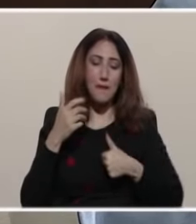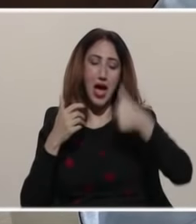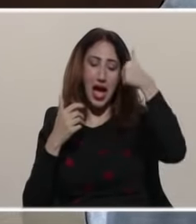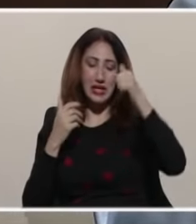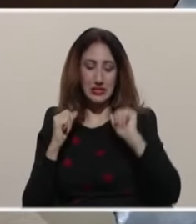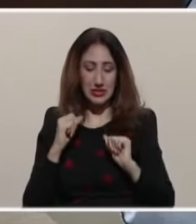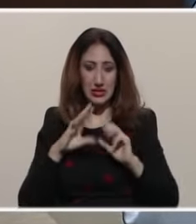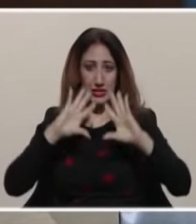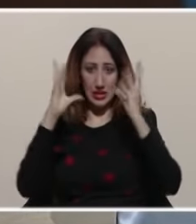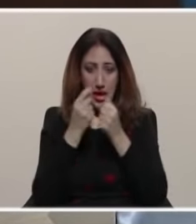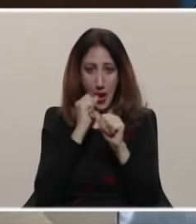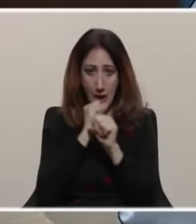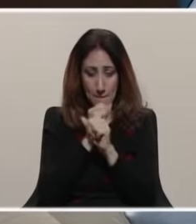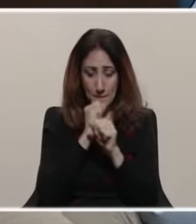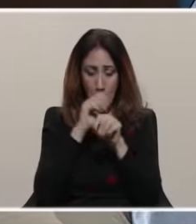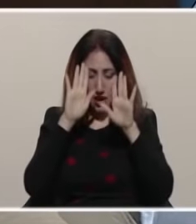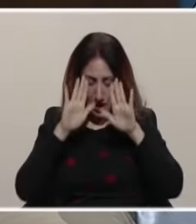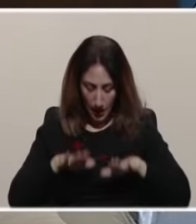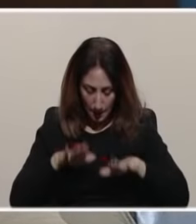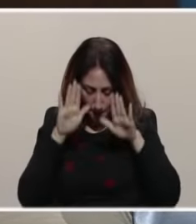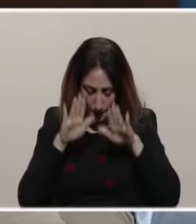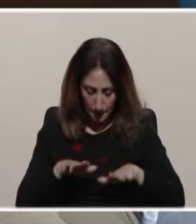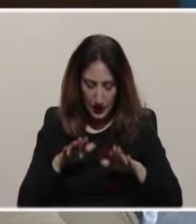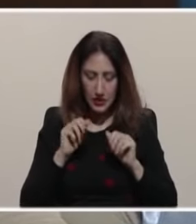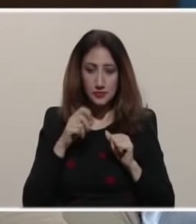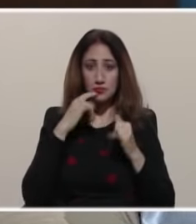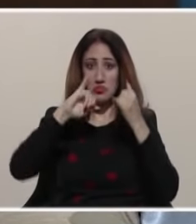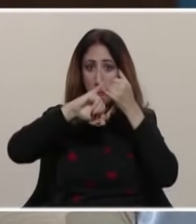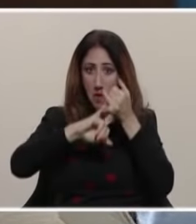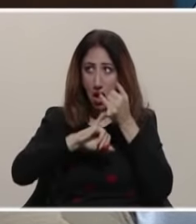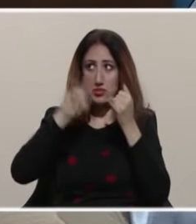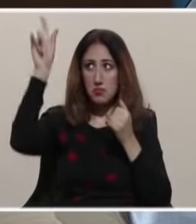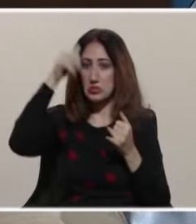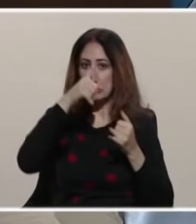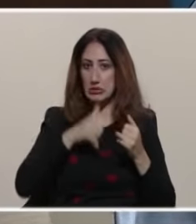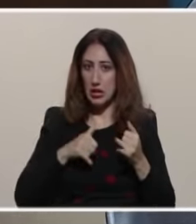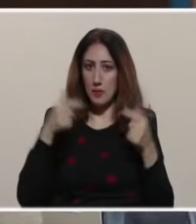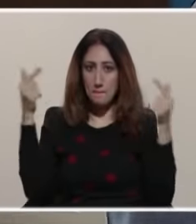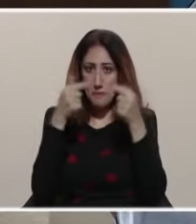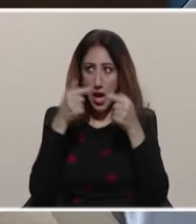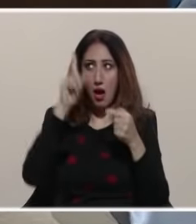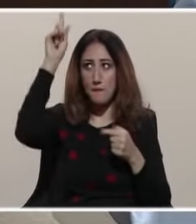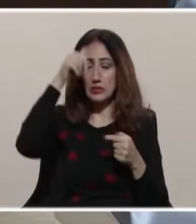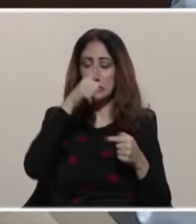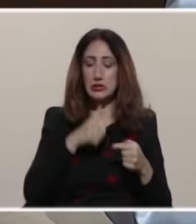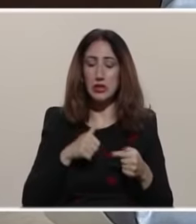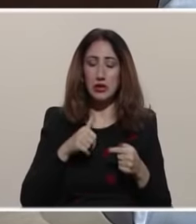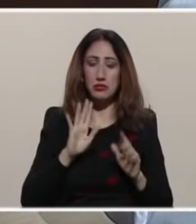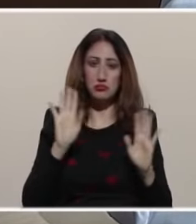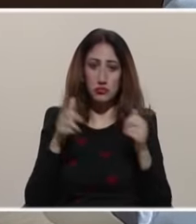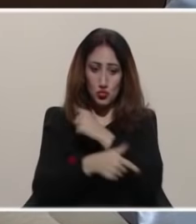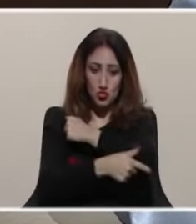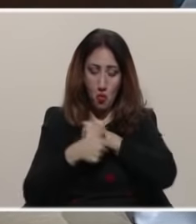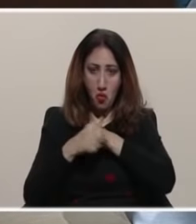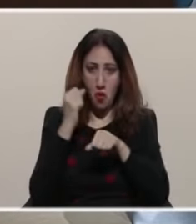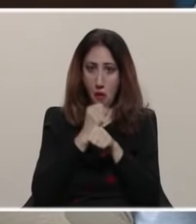أعمال جميع العباد إلا المتخاصمين، إلا المتشاحنين. ده اسمه الرفع الإسبوعي.